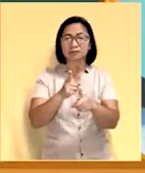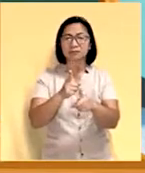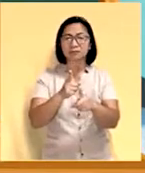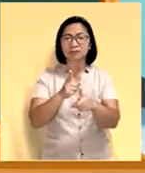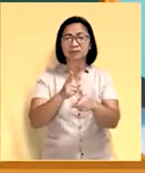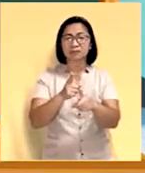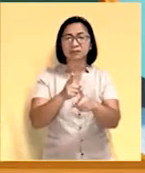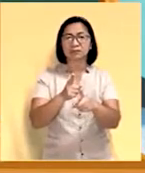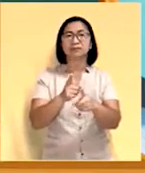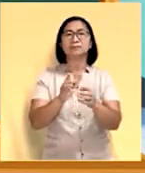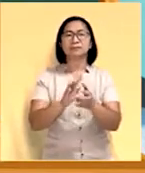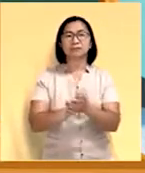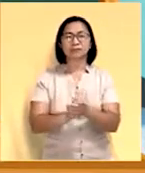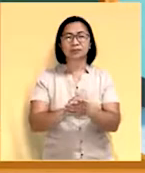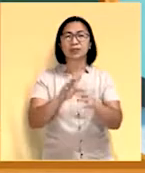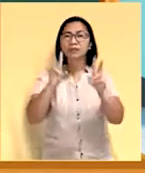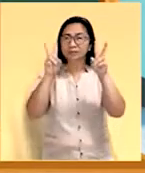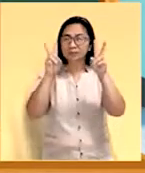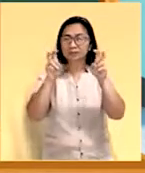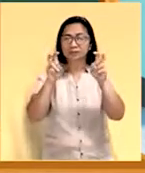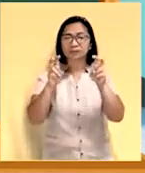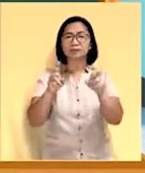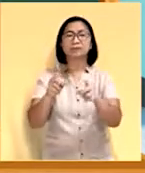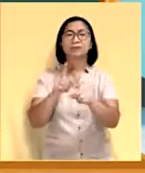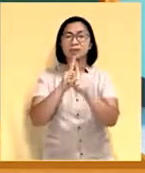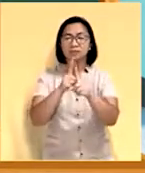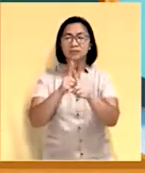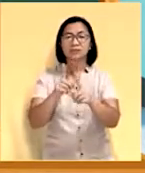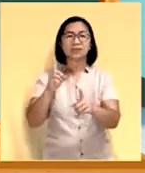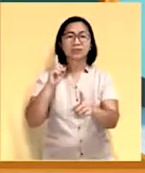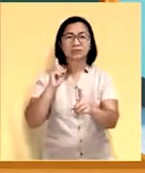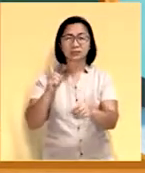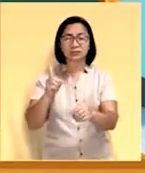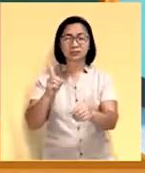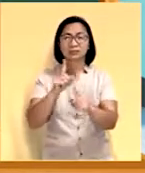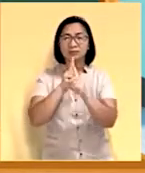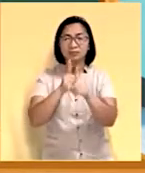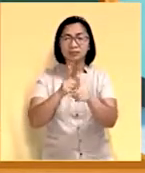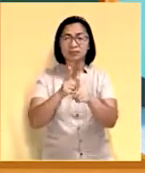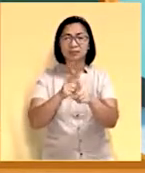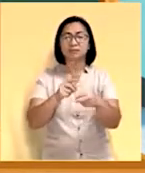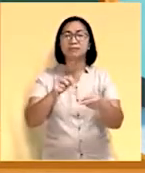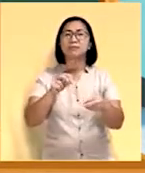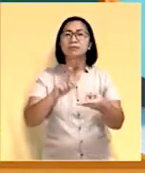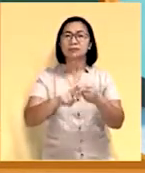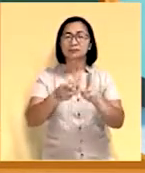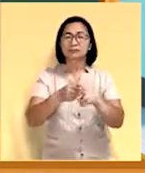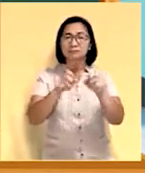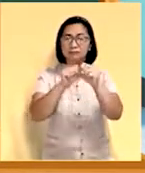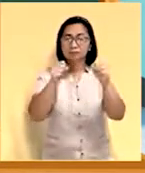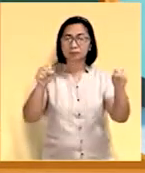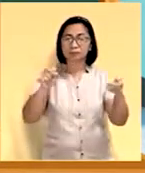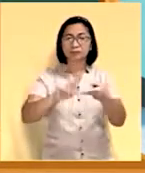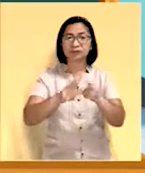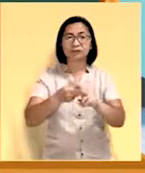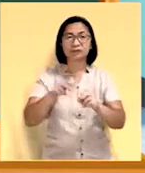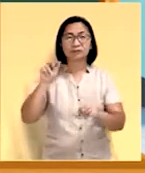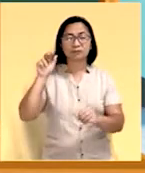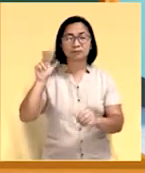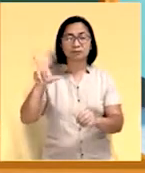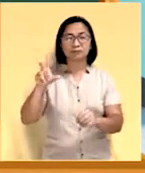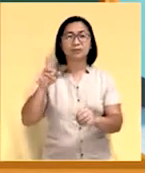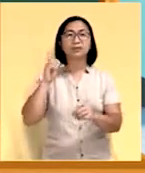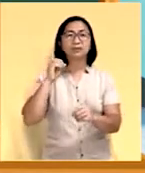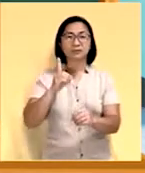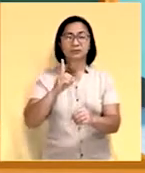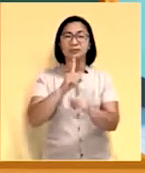sa sagot sa subtraction ay difference. Sa number sentence, ang number 3 ay